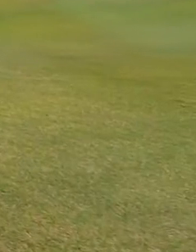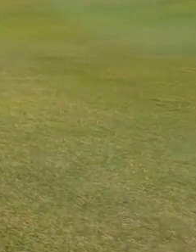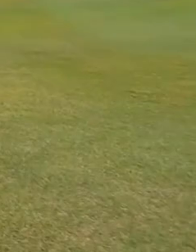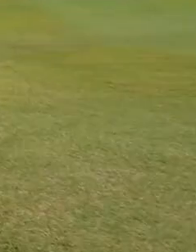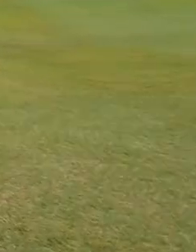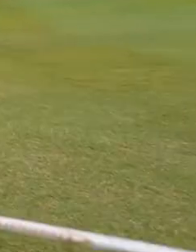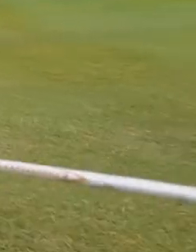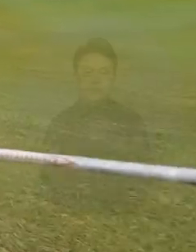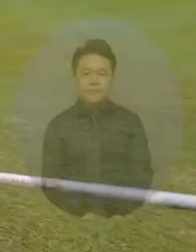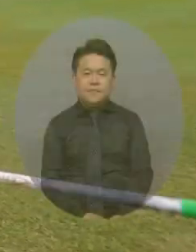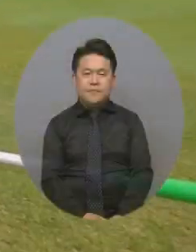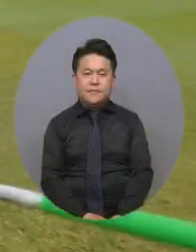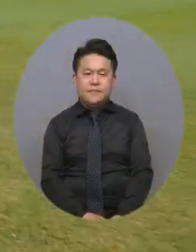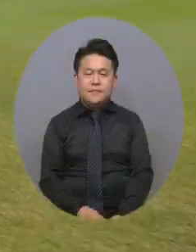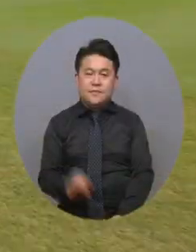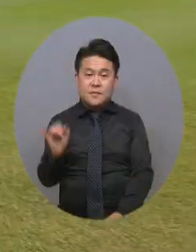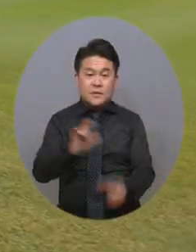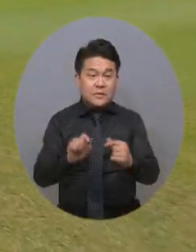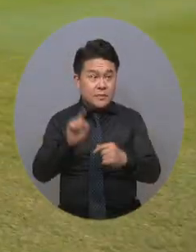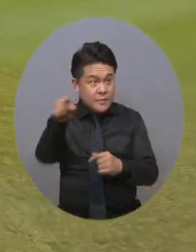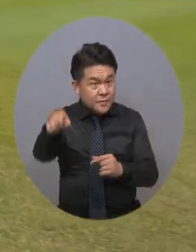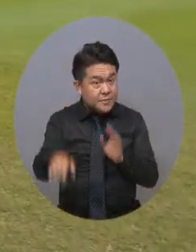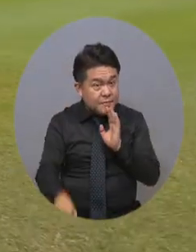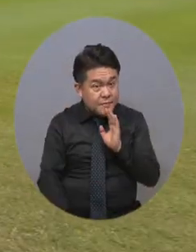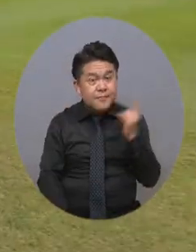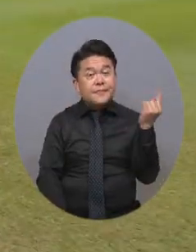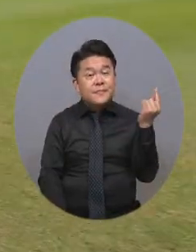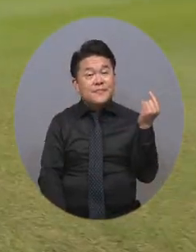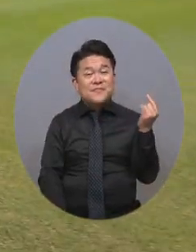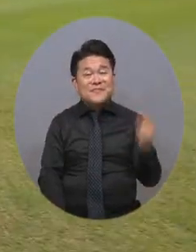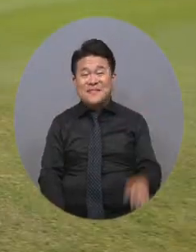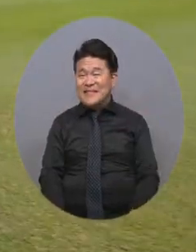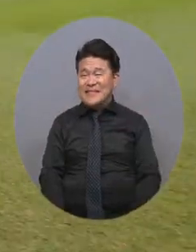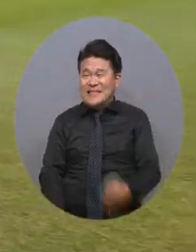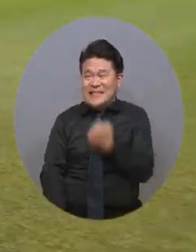어, 언니 거에 더 멀리 간 거 아니야? 맞아요. 정수님 거 아니야? 맞아요.